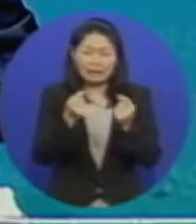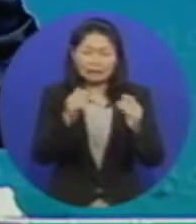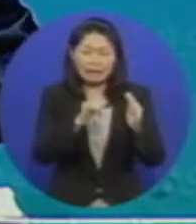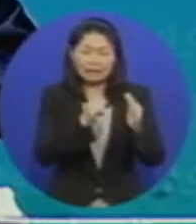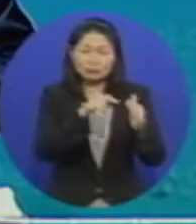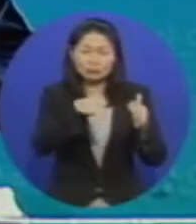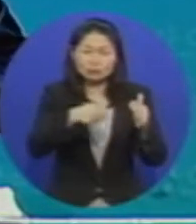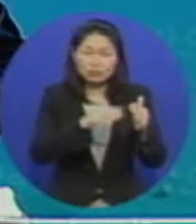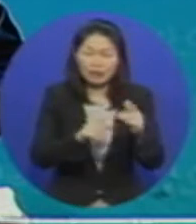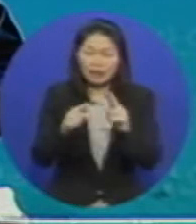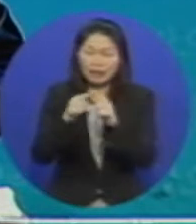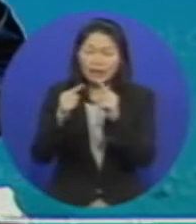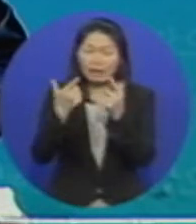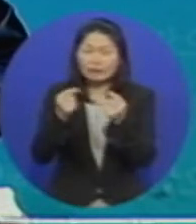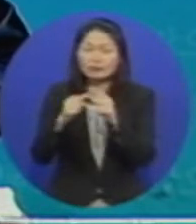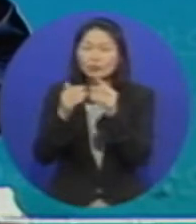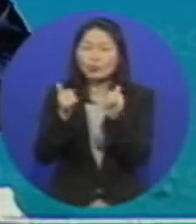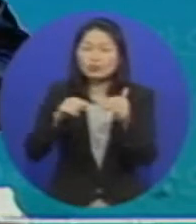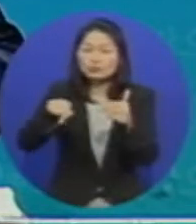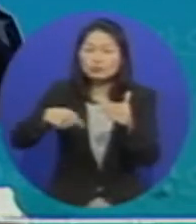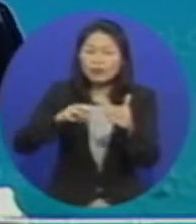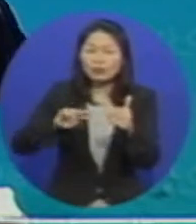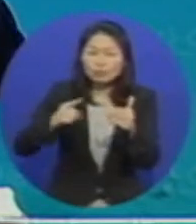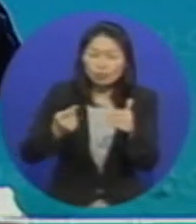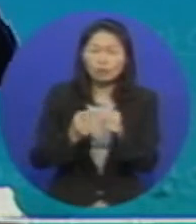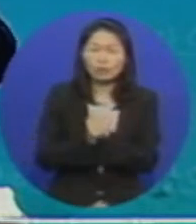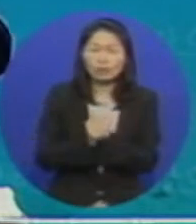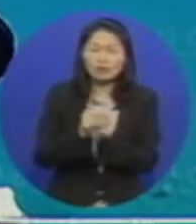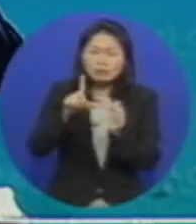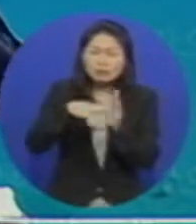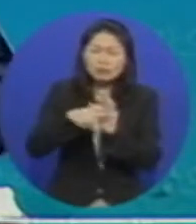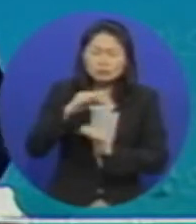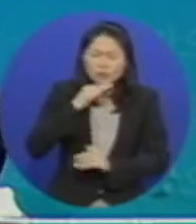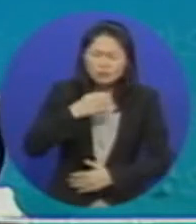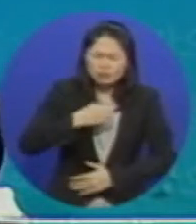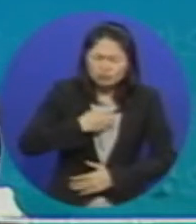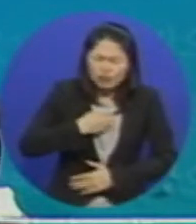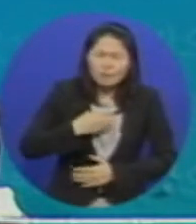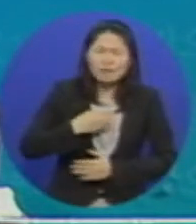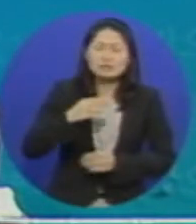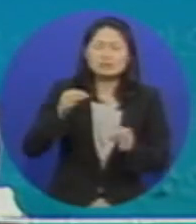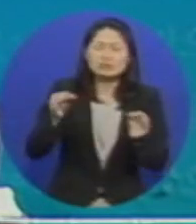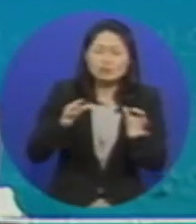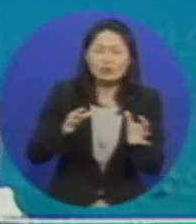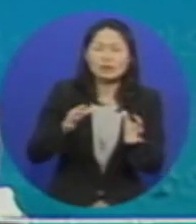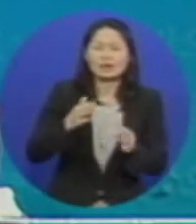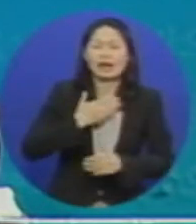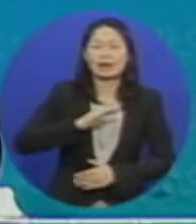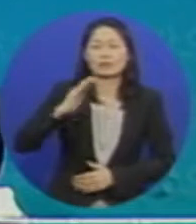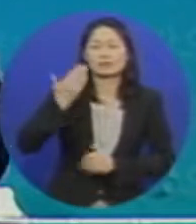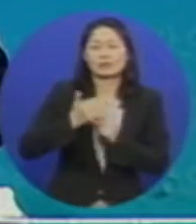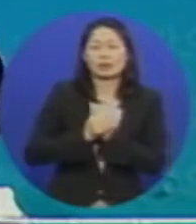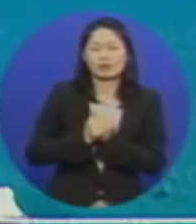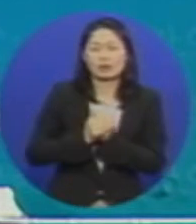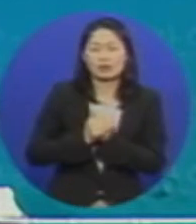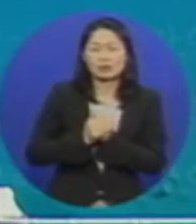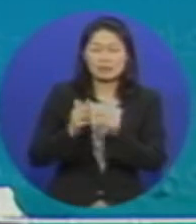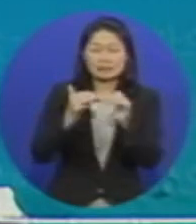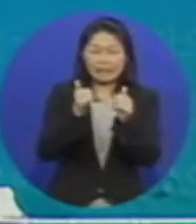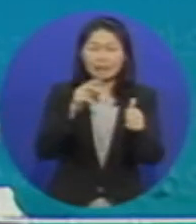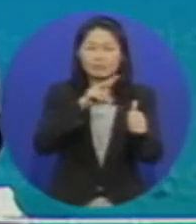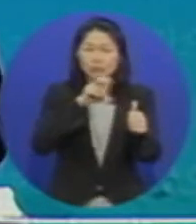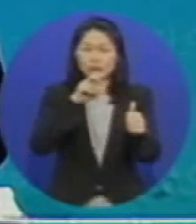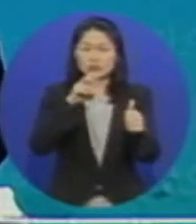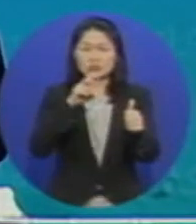같은 교우들 중에 도요 그 때가 얼마나 위험한 순간 인지를 알아야 돼요 사람이 미워지는